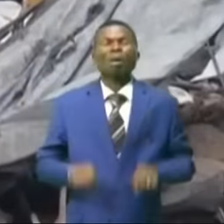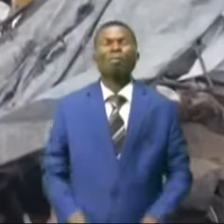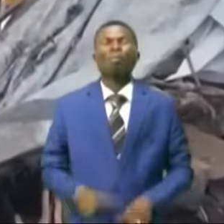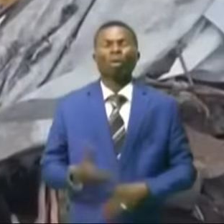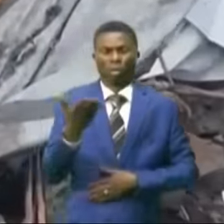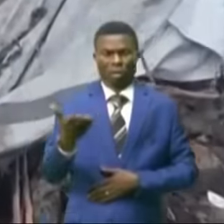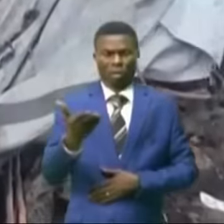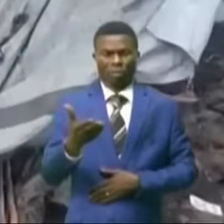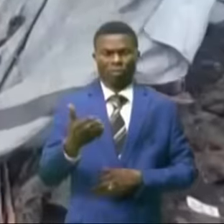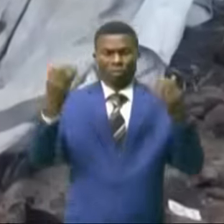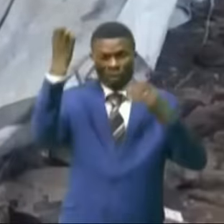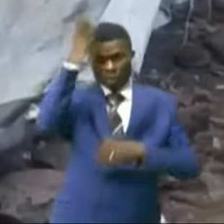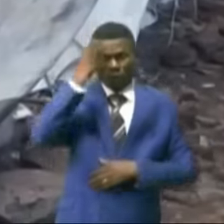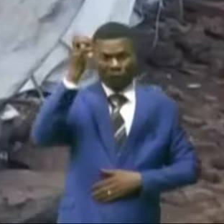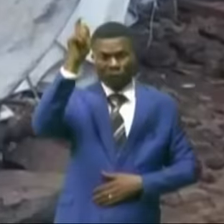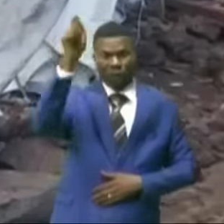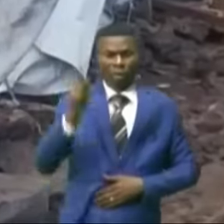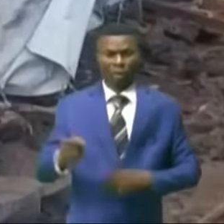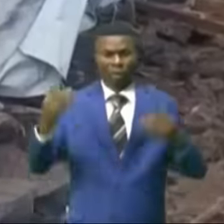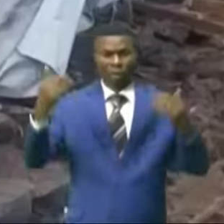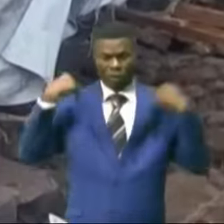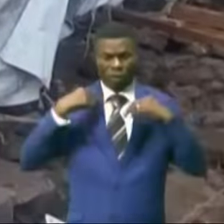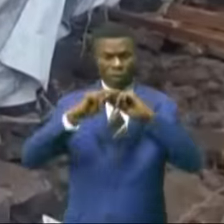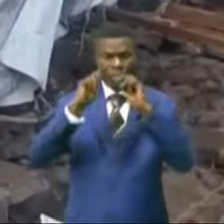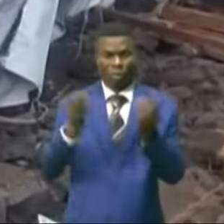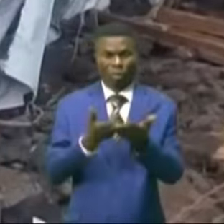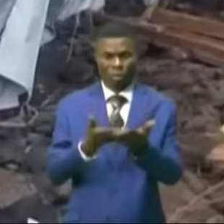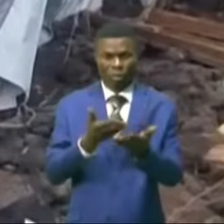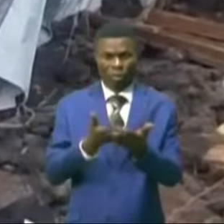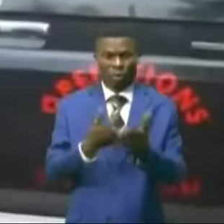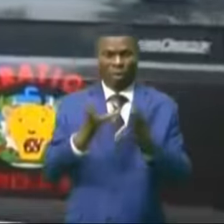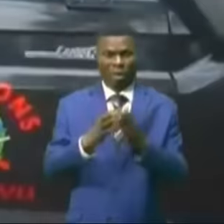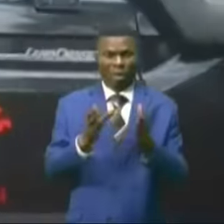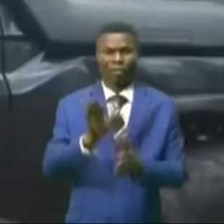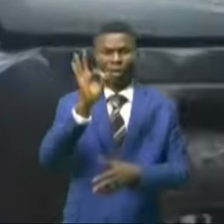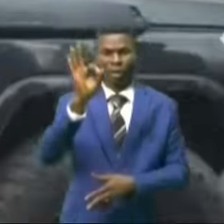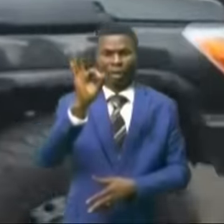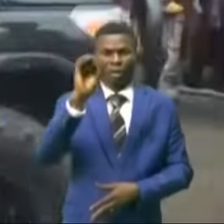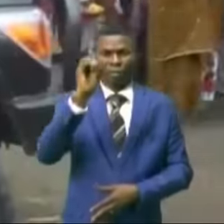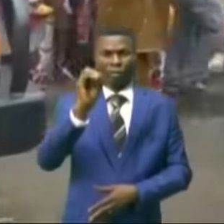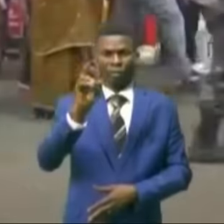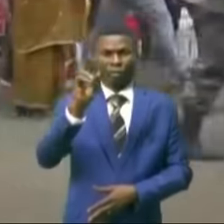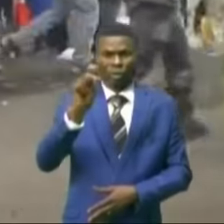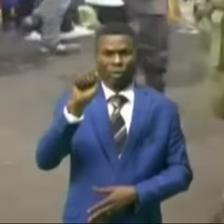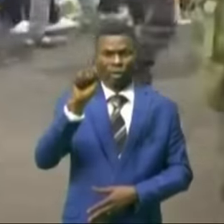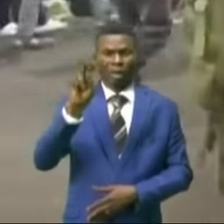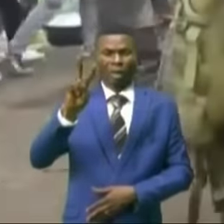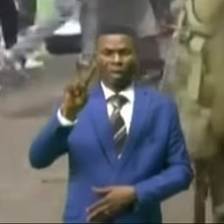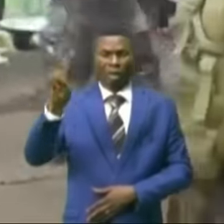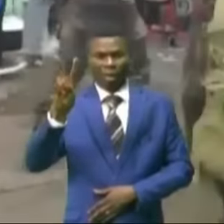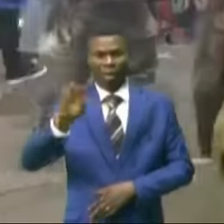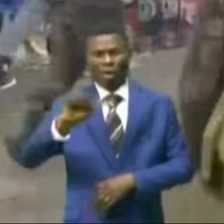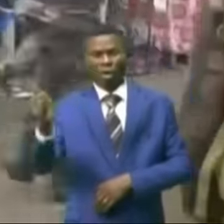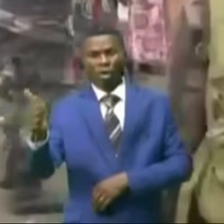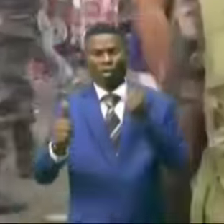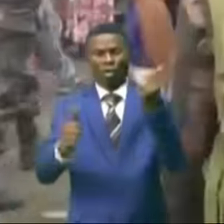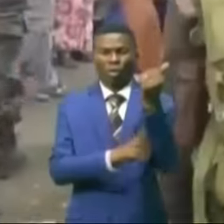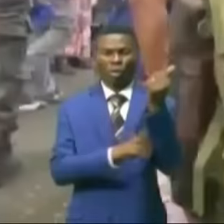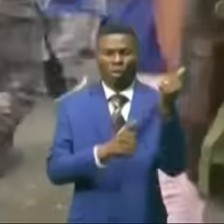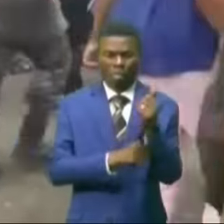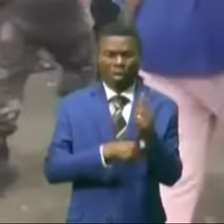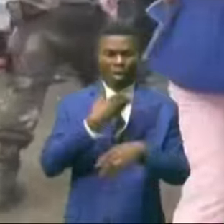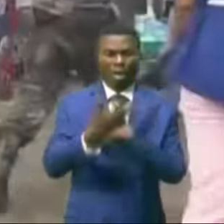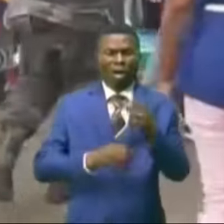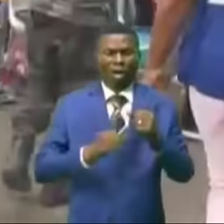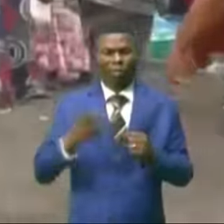Peter Chirimwami Nkuba, chef de l'exécutif, avec le Fonds Narev et d'autres acteurs humanitaires, s'active pour